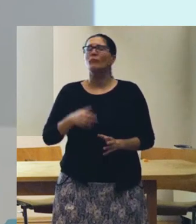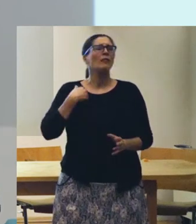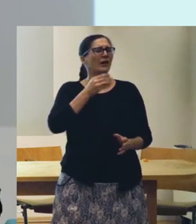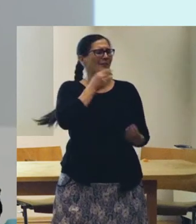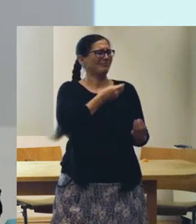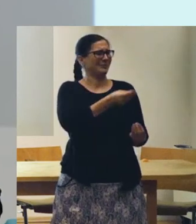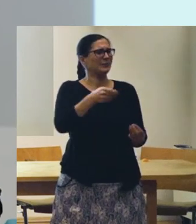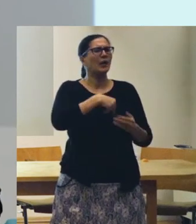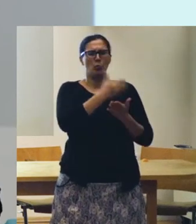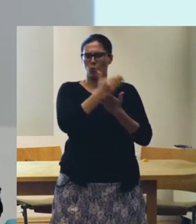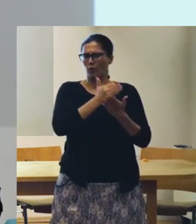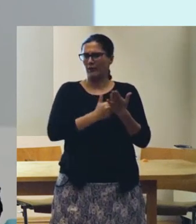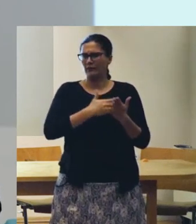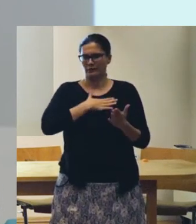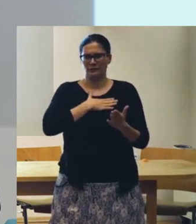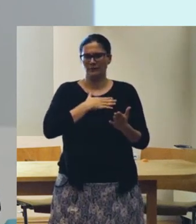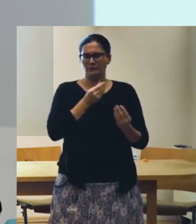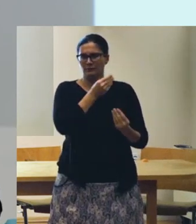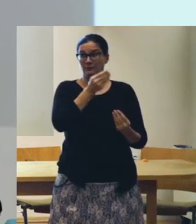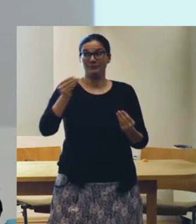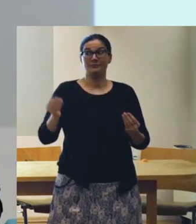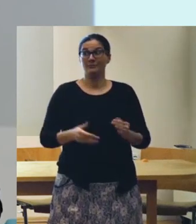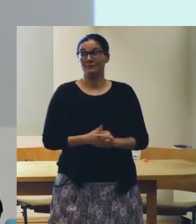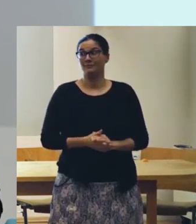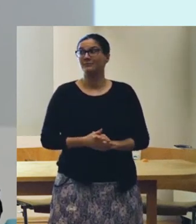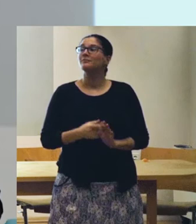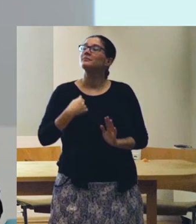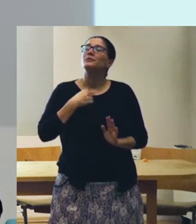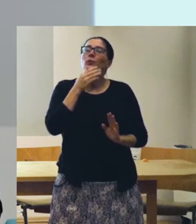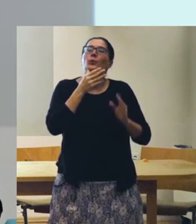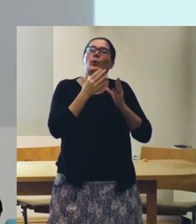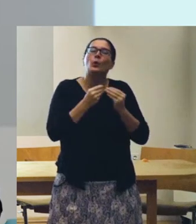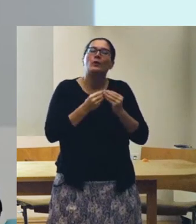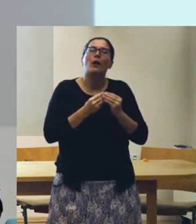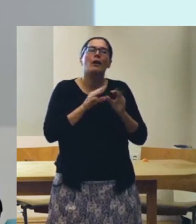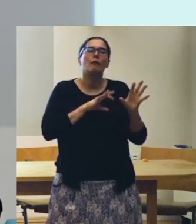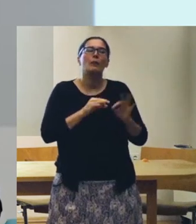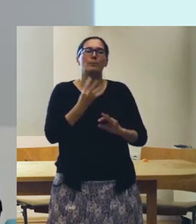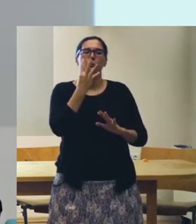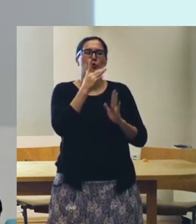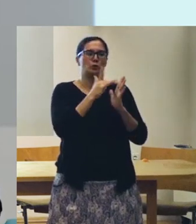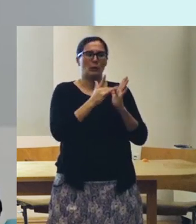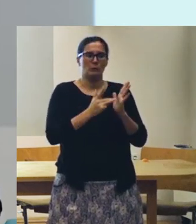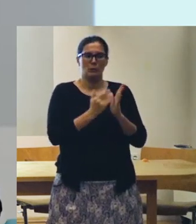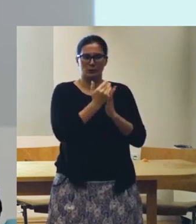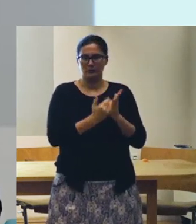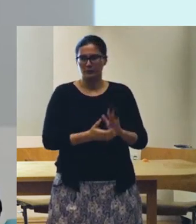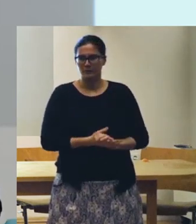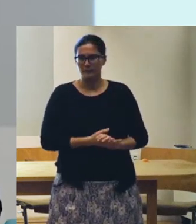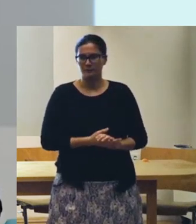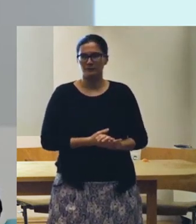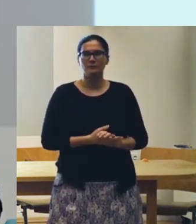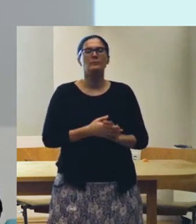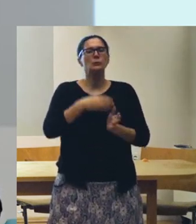dostanete rozdané ten kodex a já se ve zkratce budu věnovat čtyřem takovým základním principům té